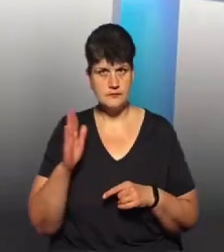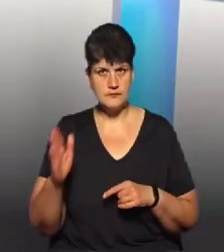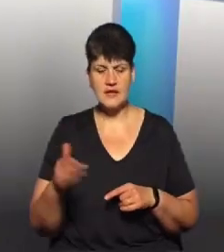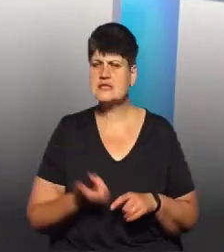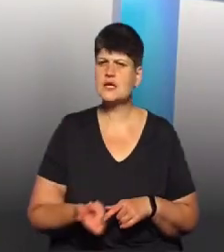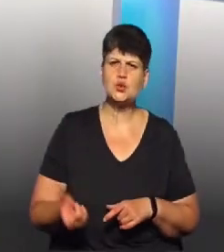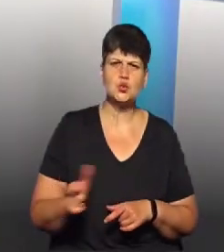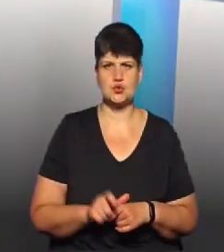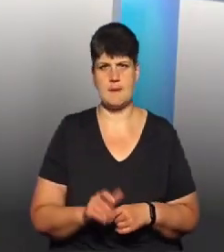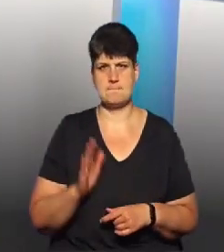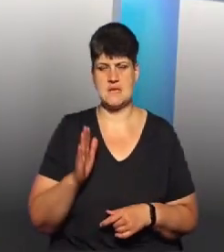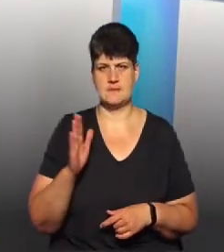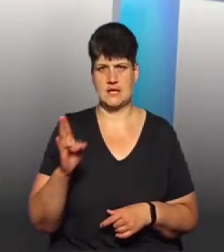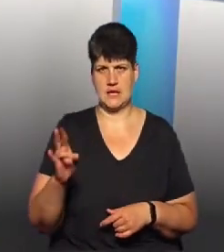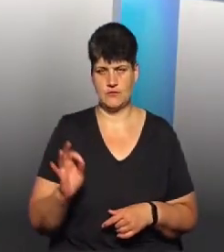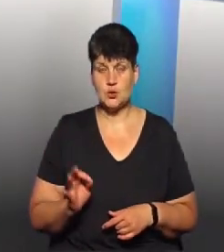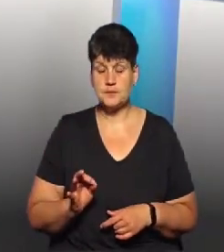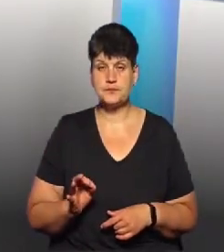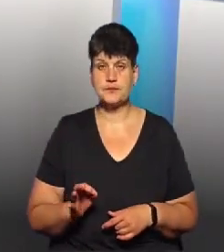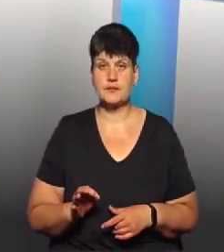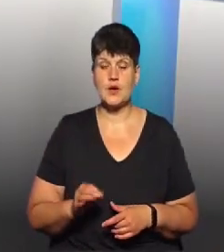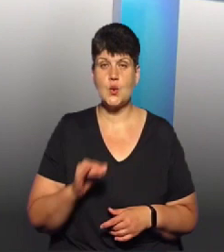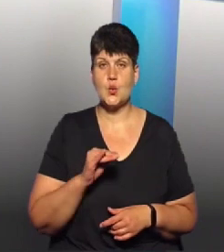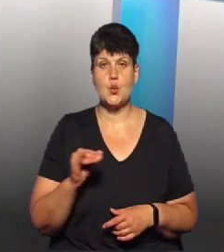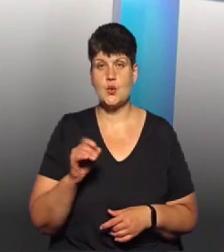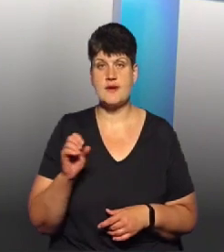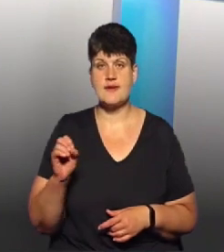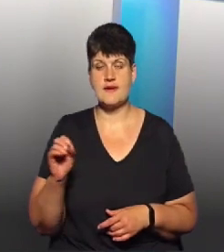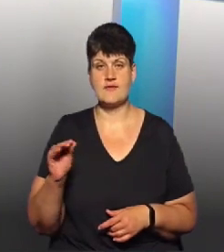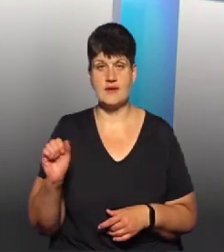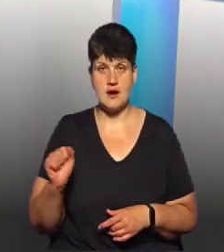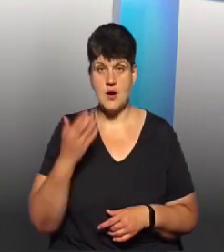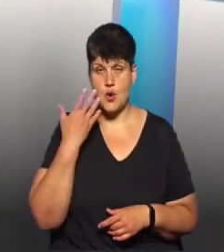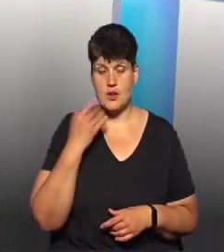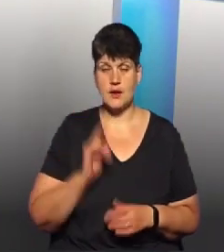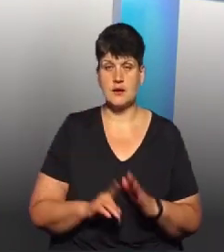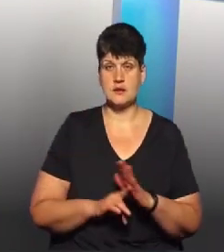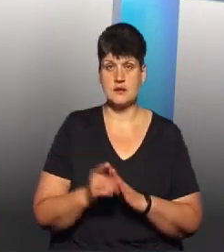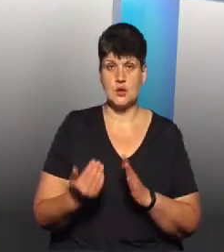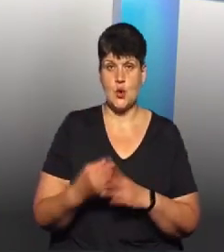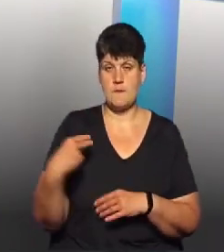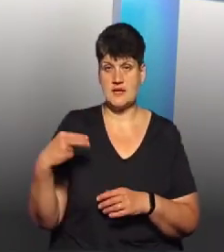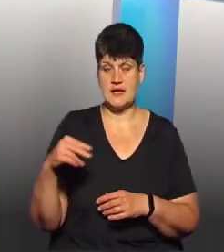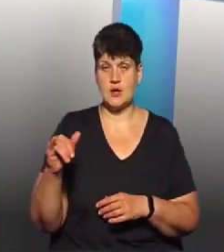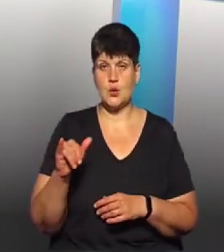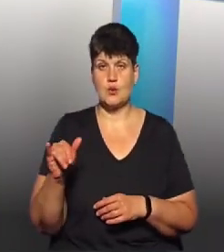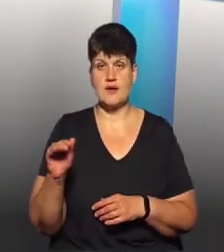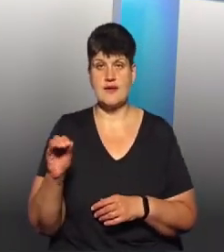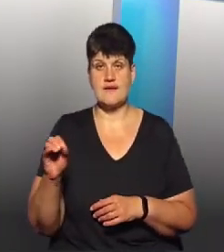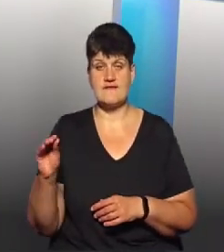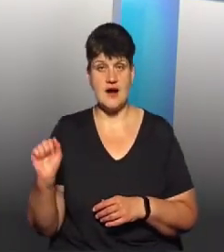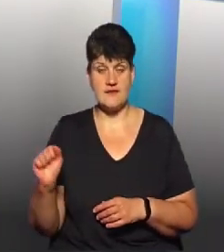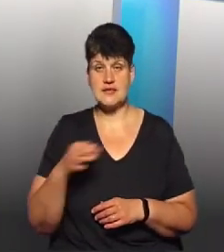Тому що УЄФА, коли прийшов новий президент УЄФА, він сказав, що